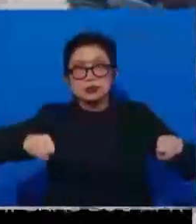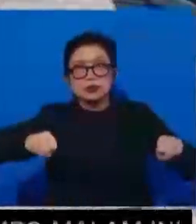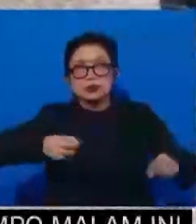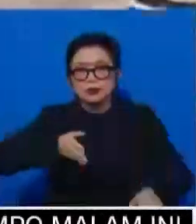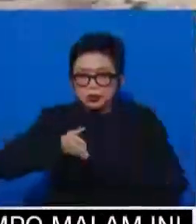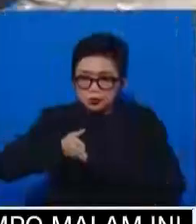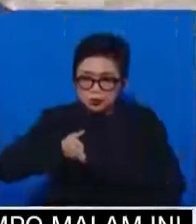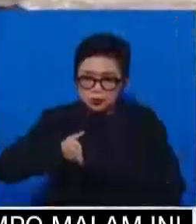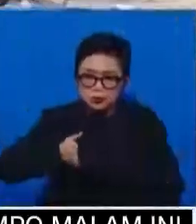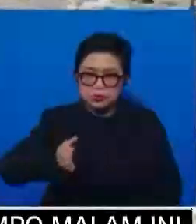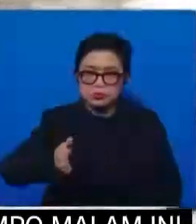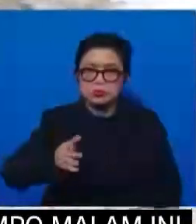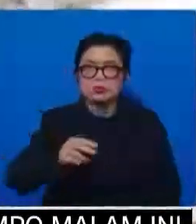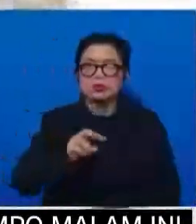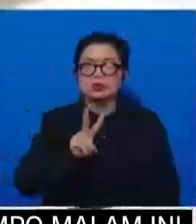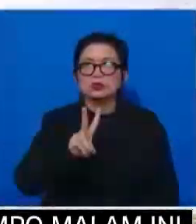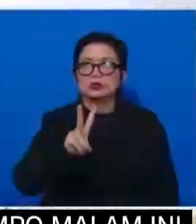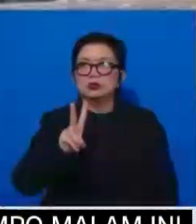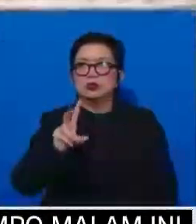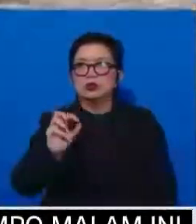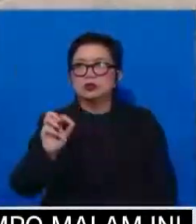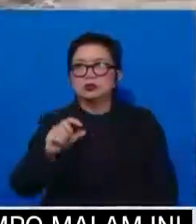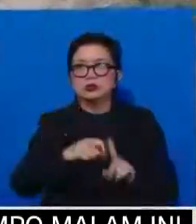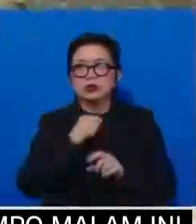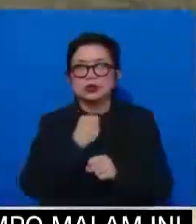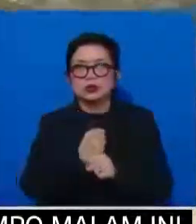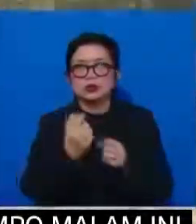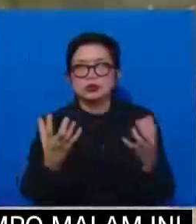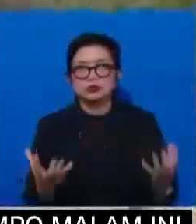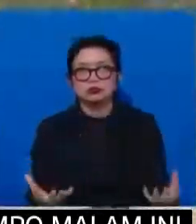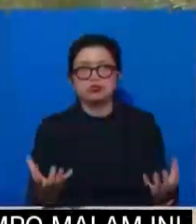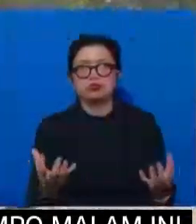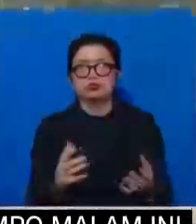ini mengangkut lebih dari 200 kg garam untuk dibawa ke gudang.